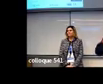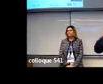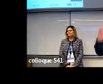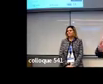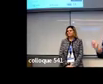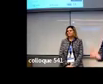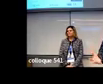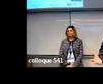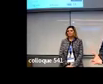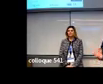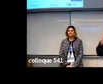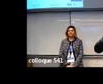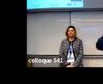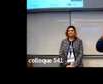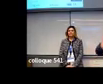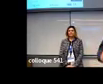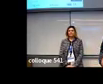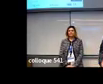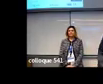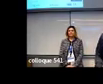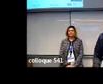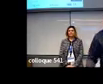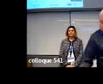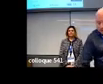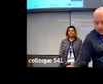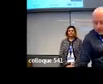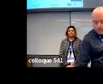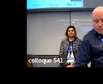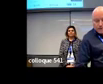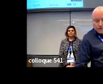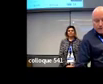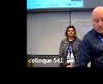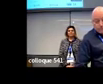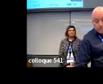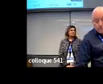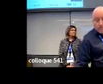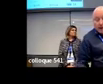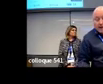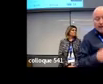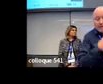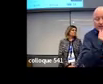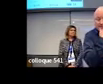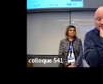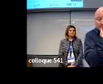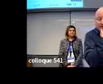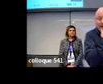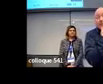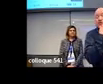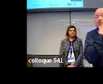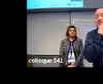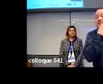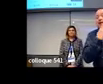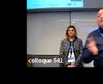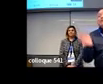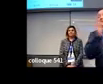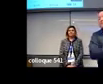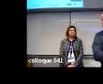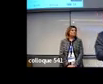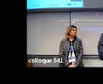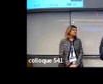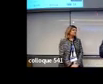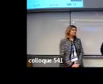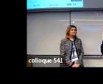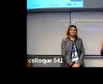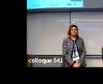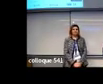à retenir, donc une révision, dans le fond, du chapitre qui a été vu par la personne. Les prochaines étapes, donc on a